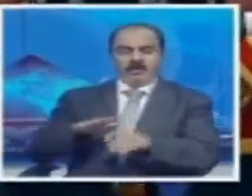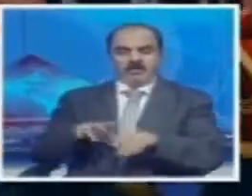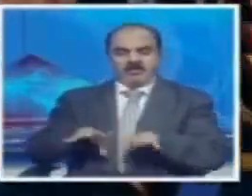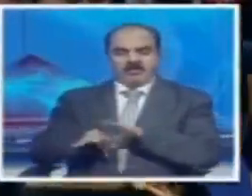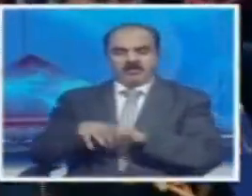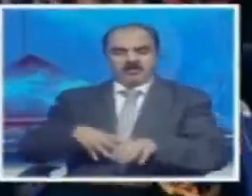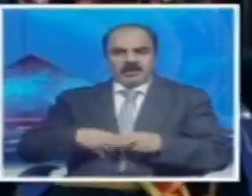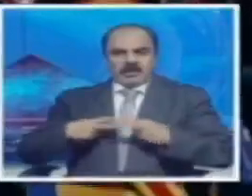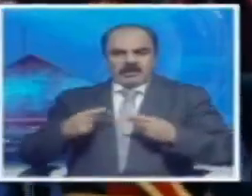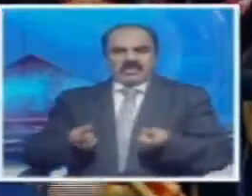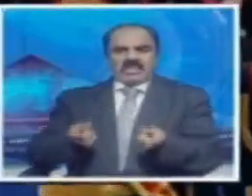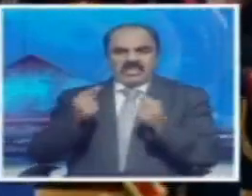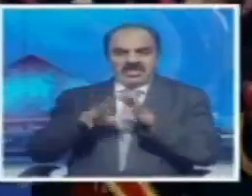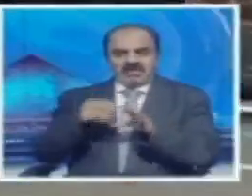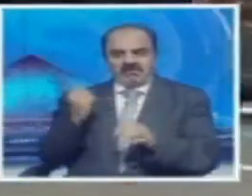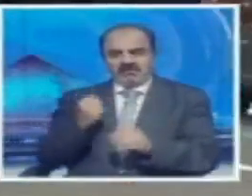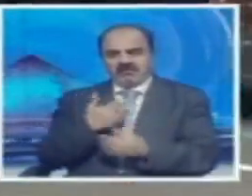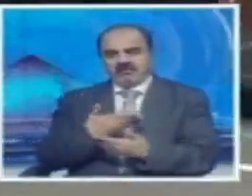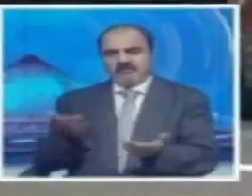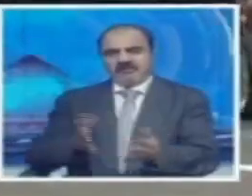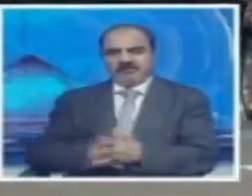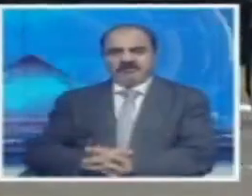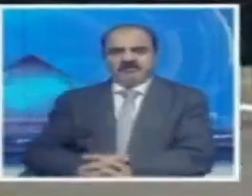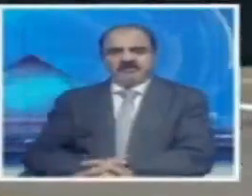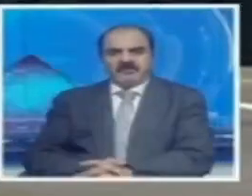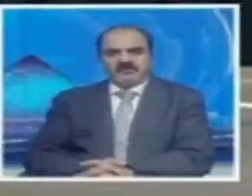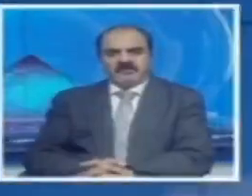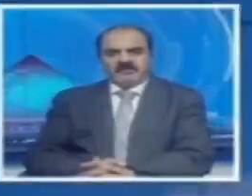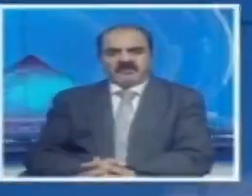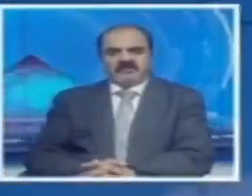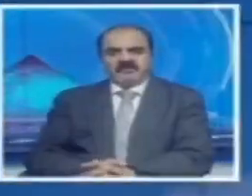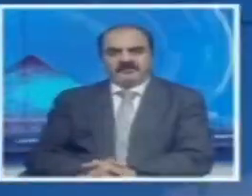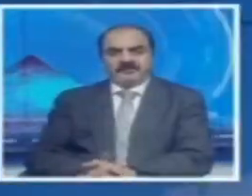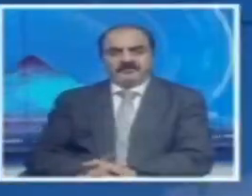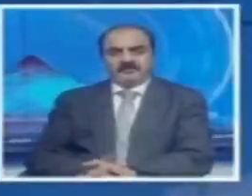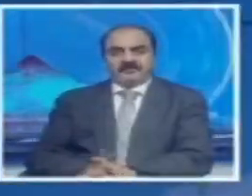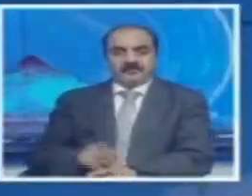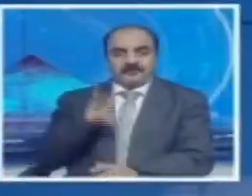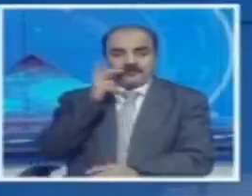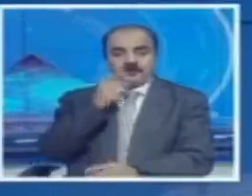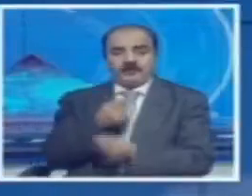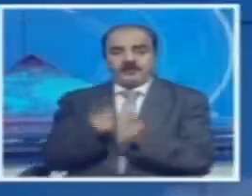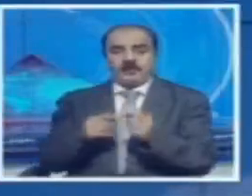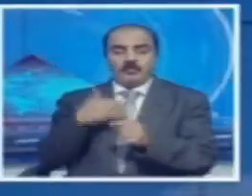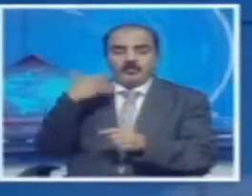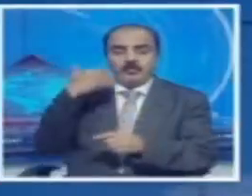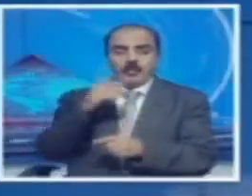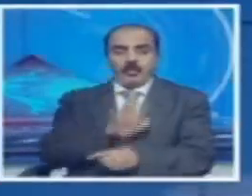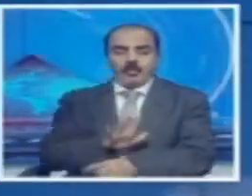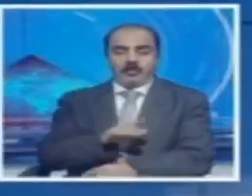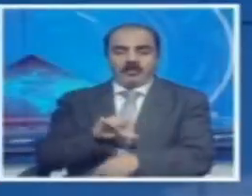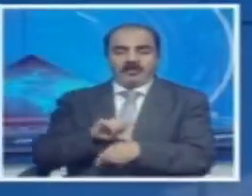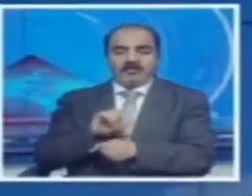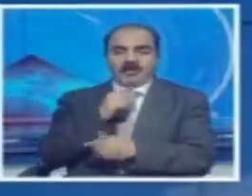أحدث أسلحته ومنتجاته العسكرية. وخلال مؤتمر حول مستقبل أوروبا في